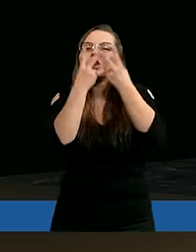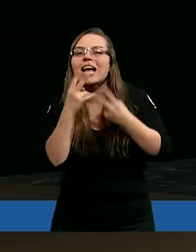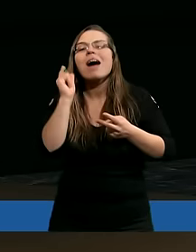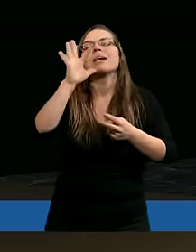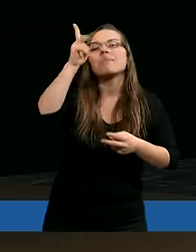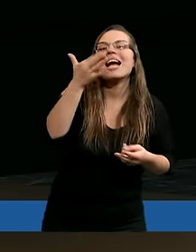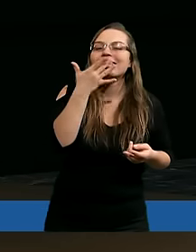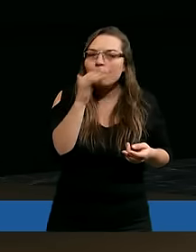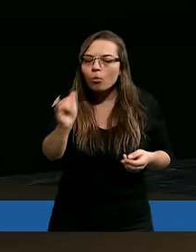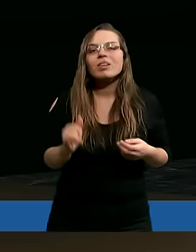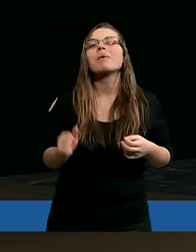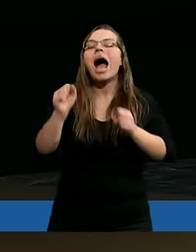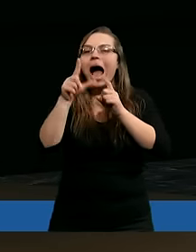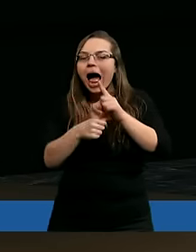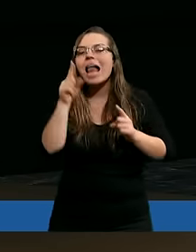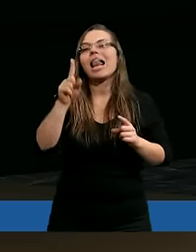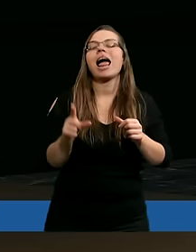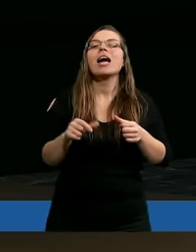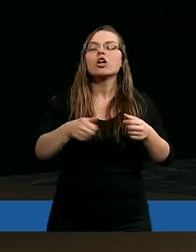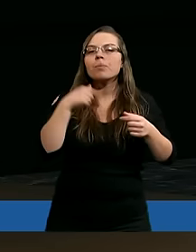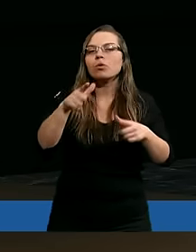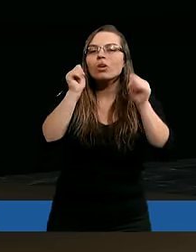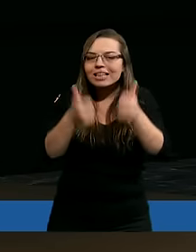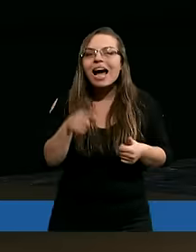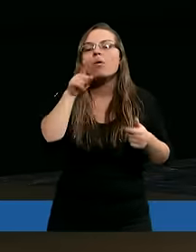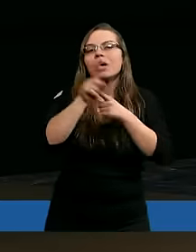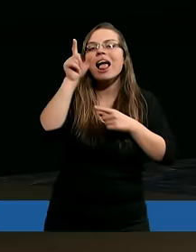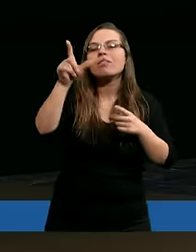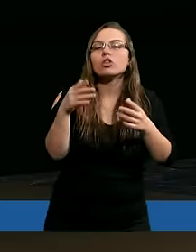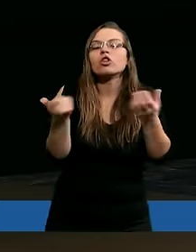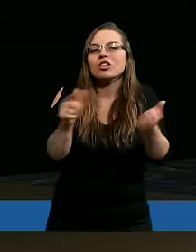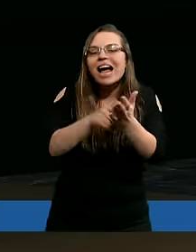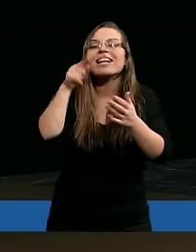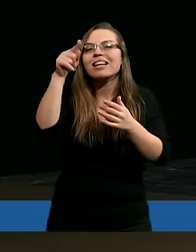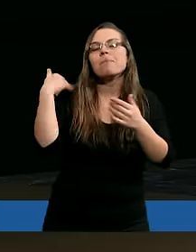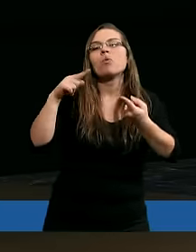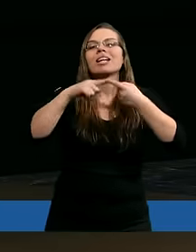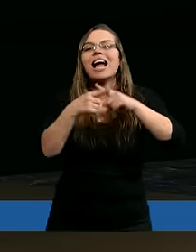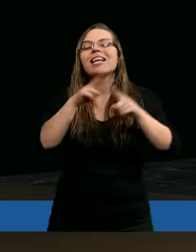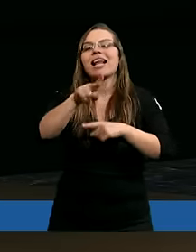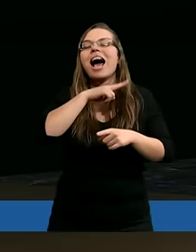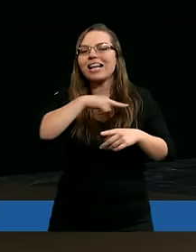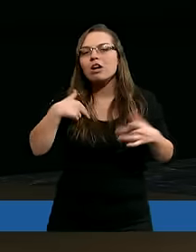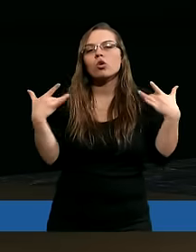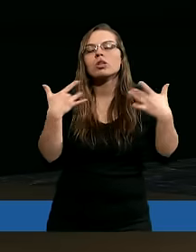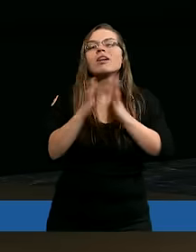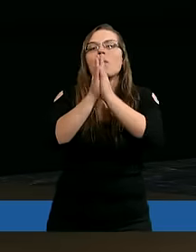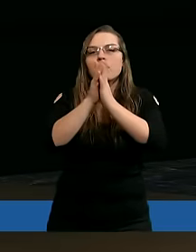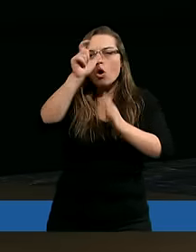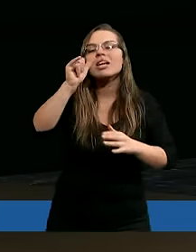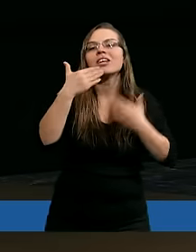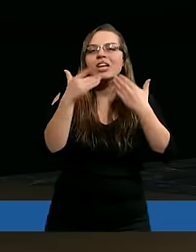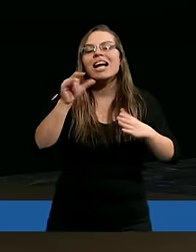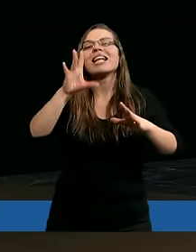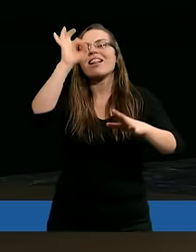pięknie mówimy, ale żeby to się stało jak gdyby częścią naszego życia. Bardzo Cię o to proszę i dziękuję